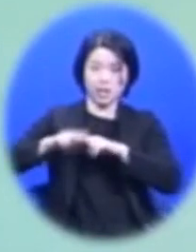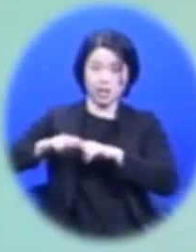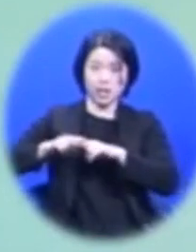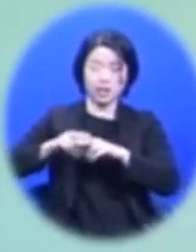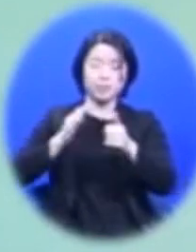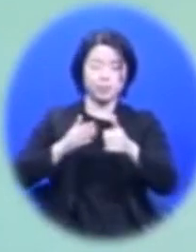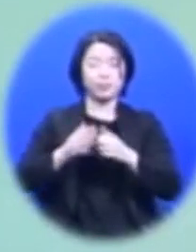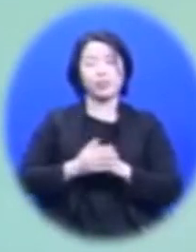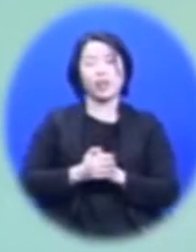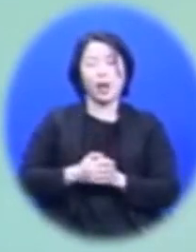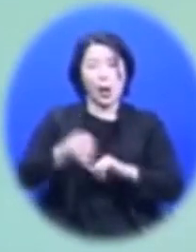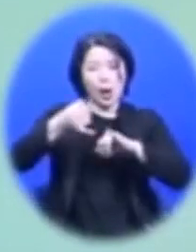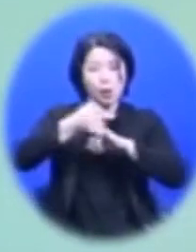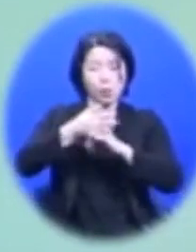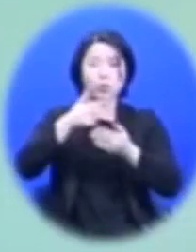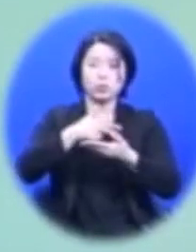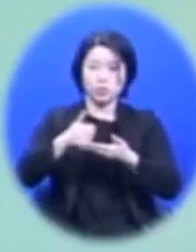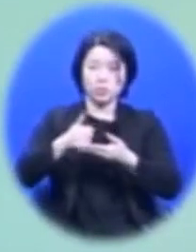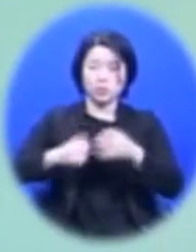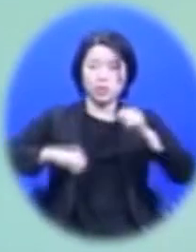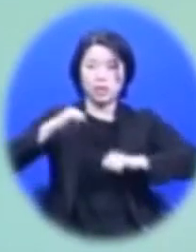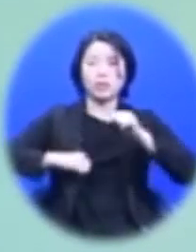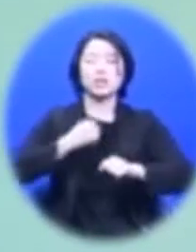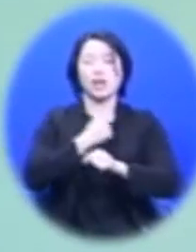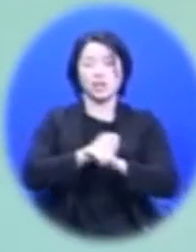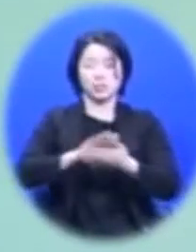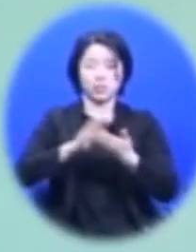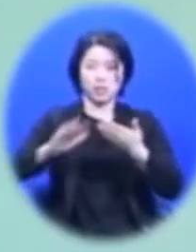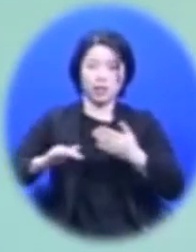반드시 주님은 역사하실 겁니다.